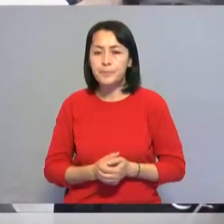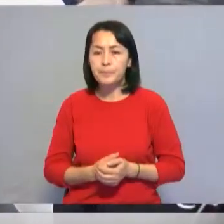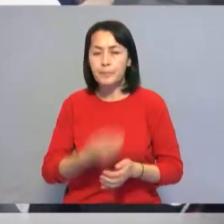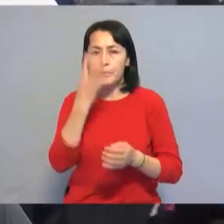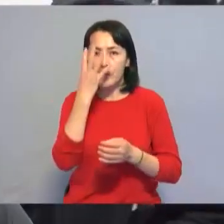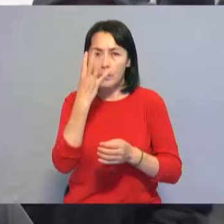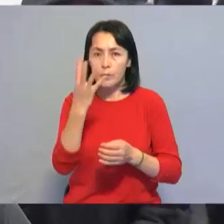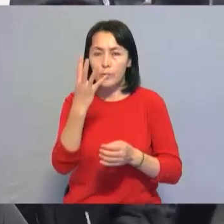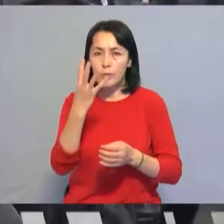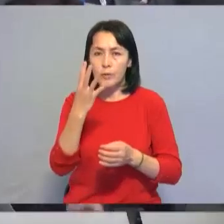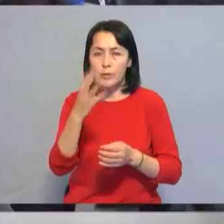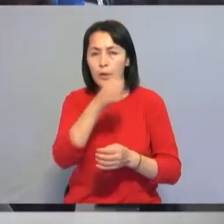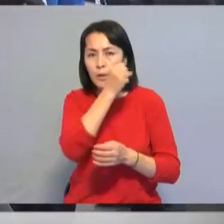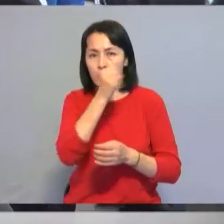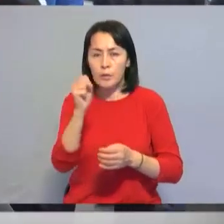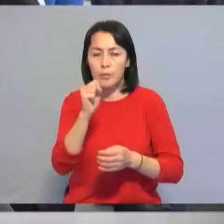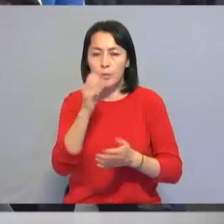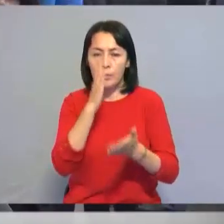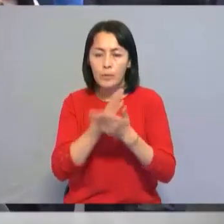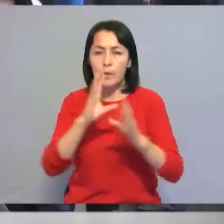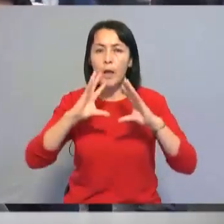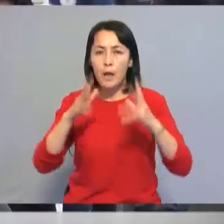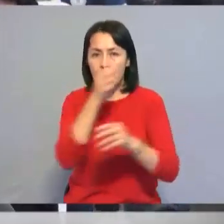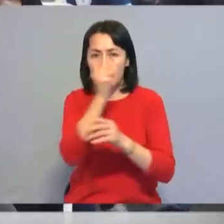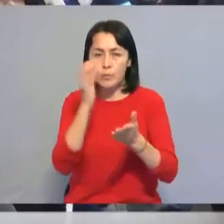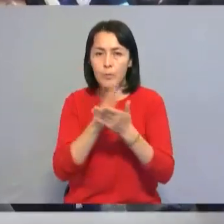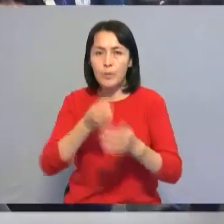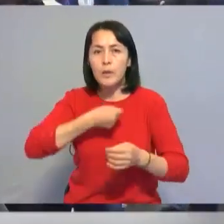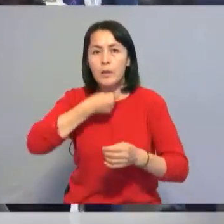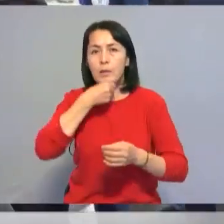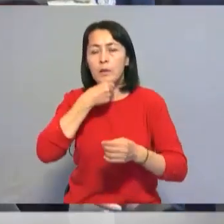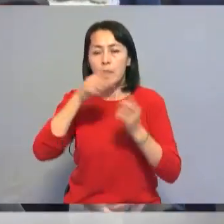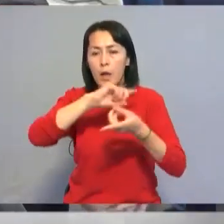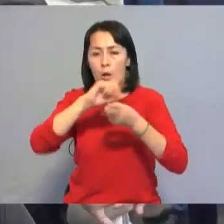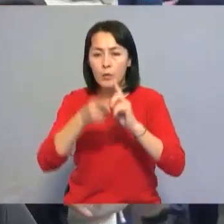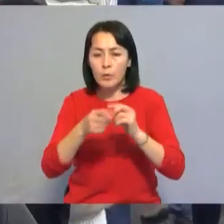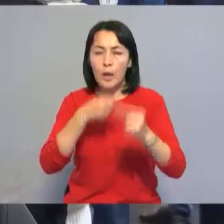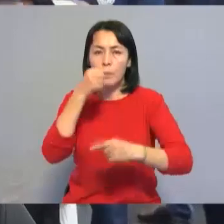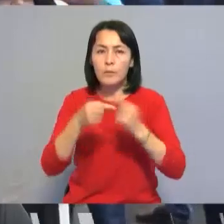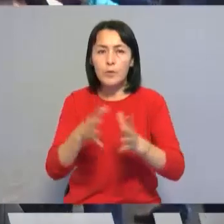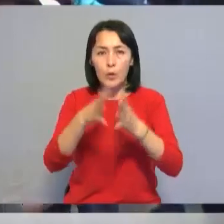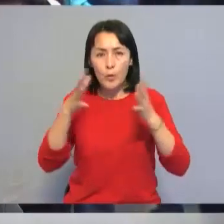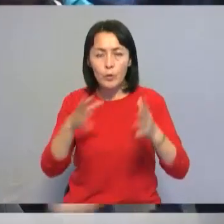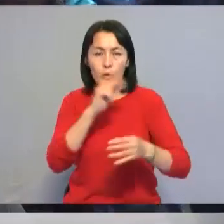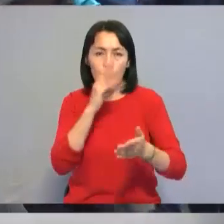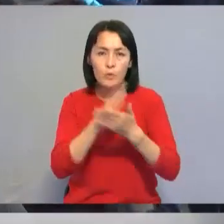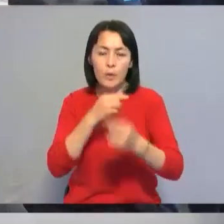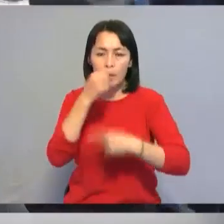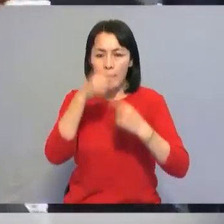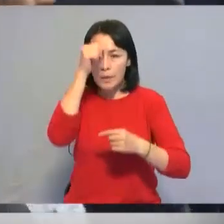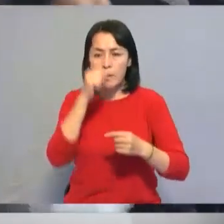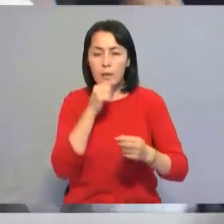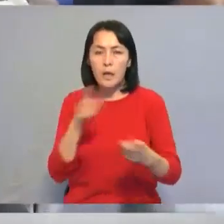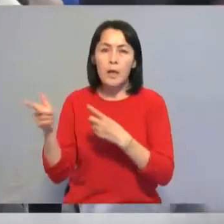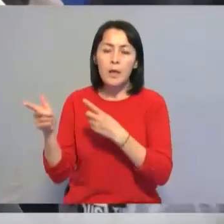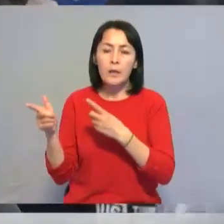Азия чемпионы және әлем чемпионы деген атақпен ересектерге қадам басып отырмыз. Алдымызда осы келесі айда